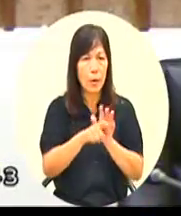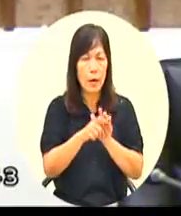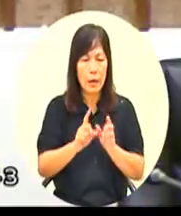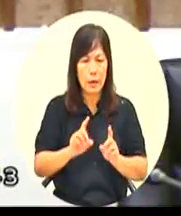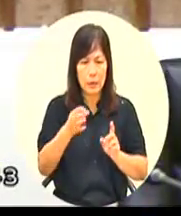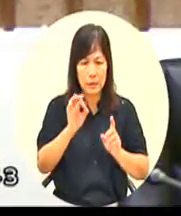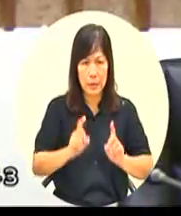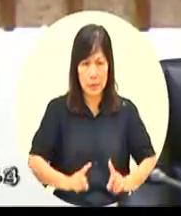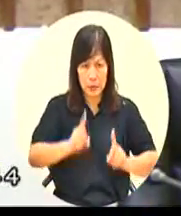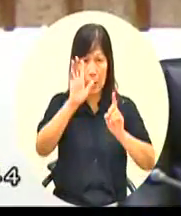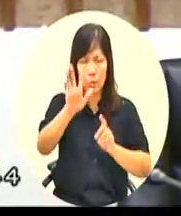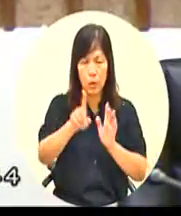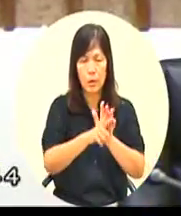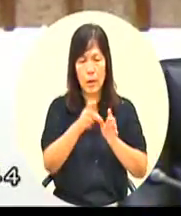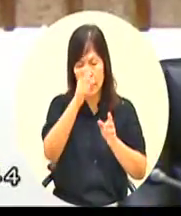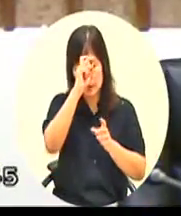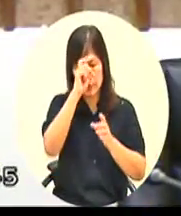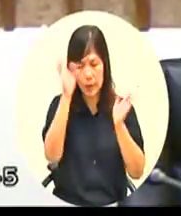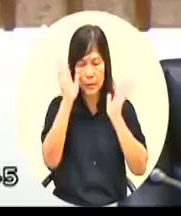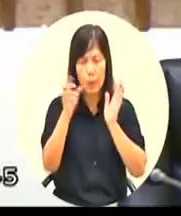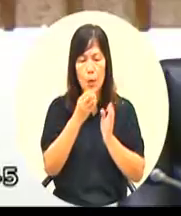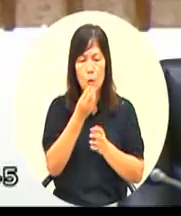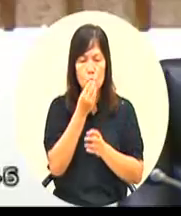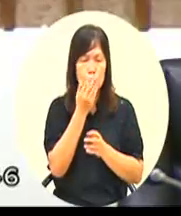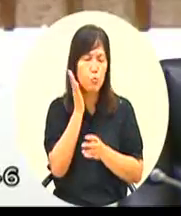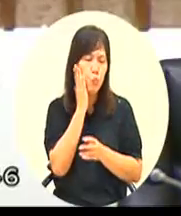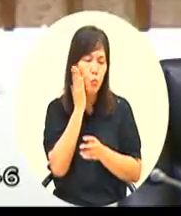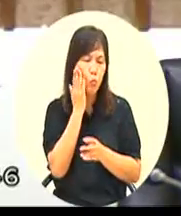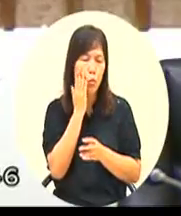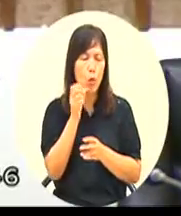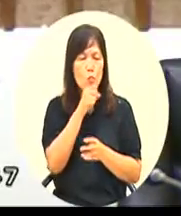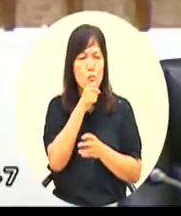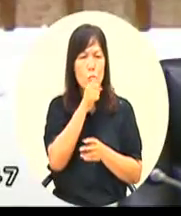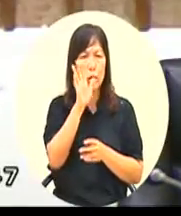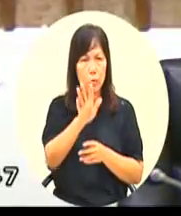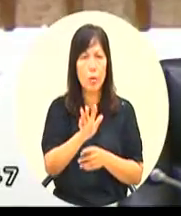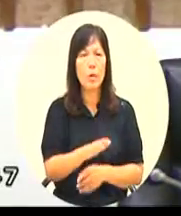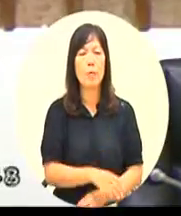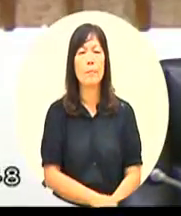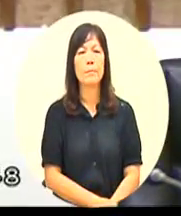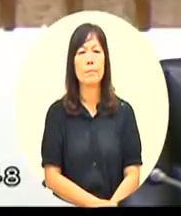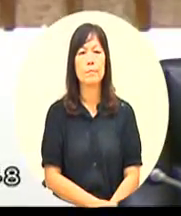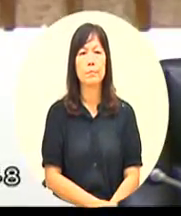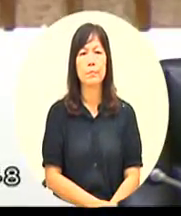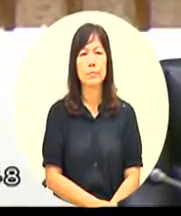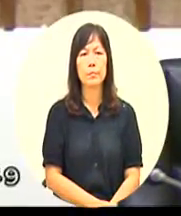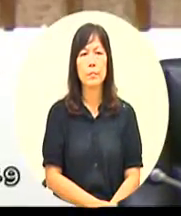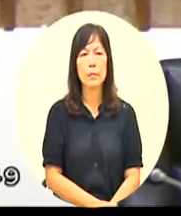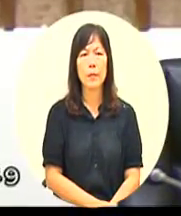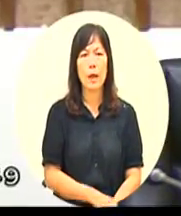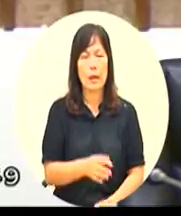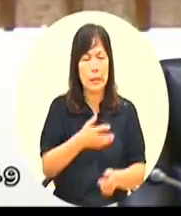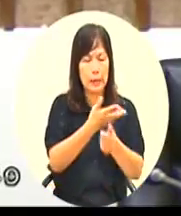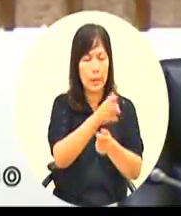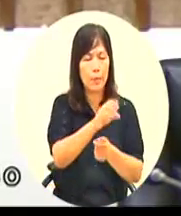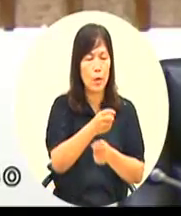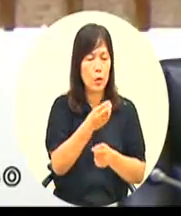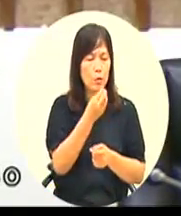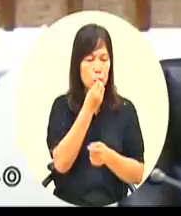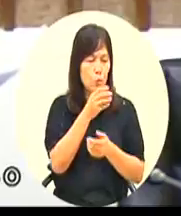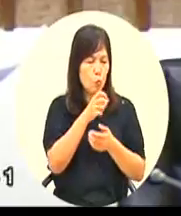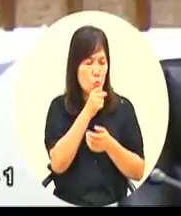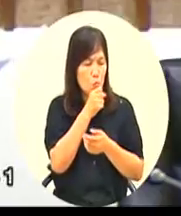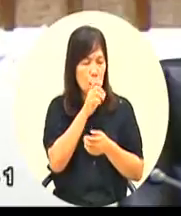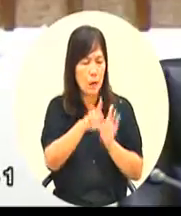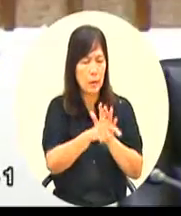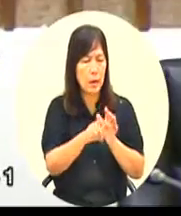这个部分，是希望小朋友都可以吃到营养又安全的食物。所以说，已经有可以让他们吃比较好的食物，在